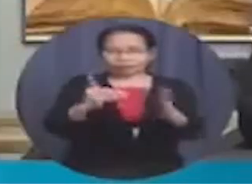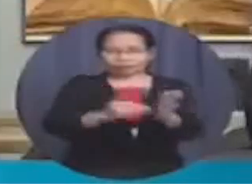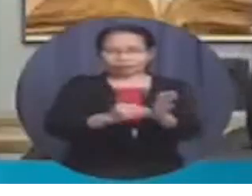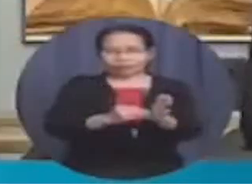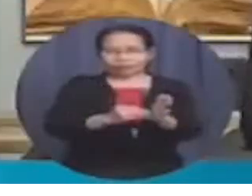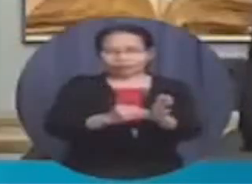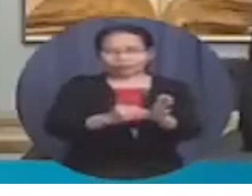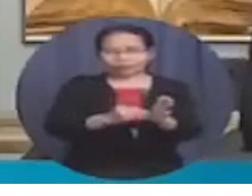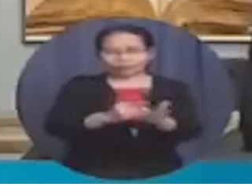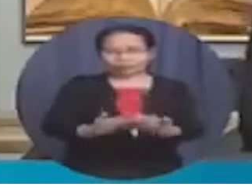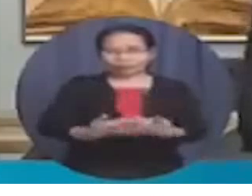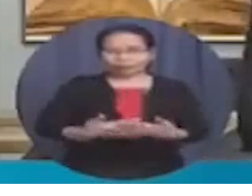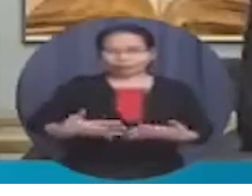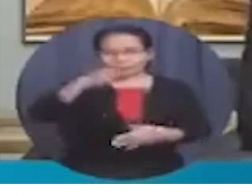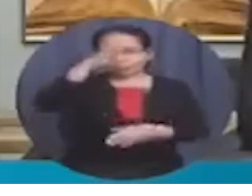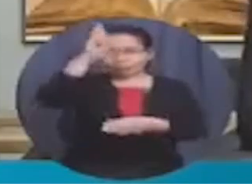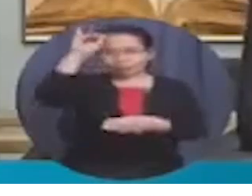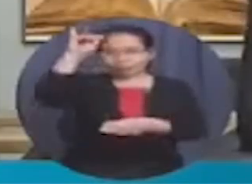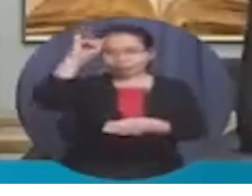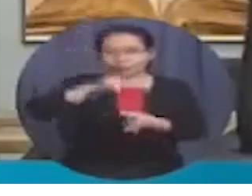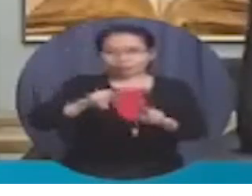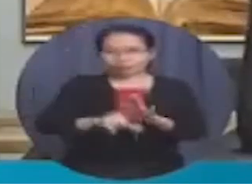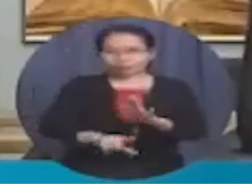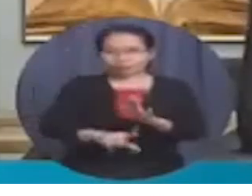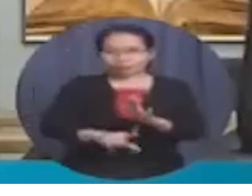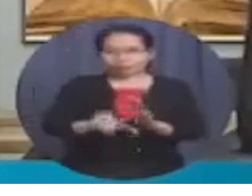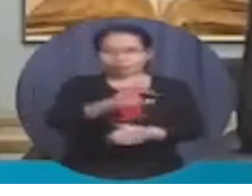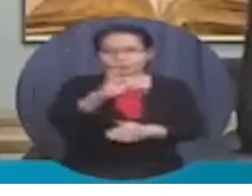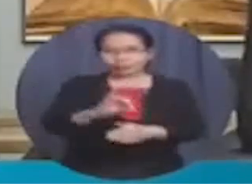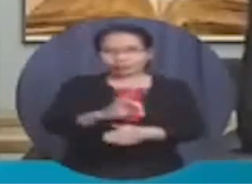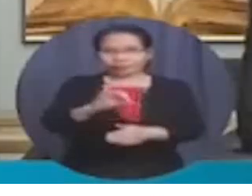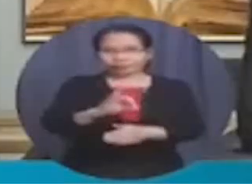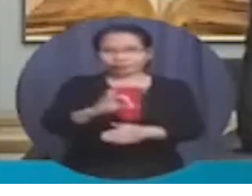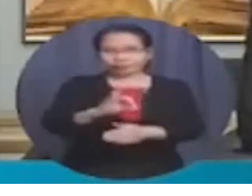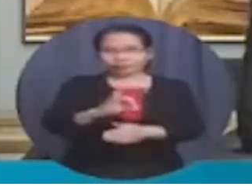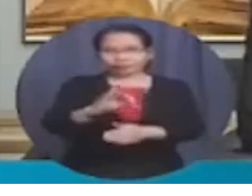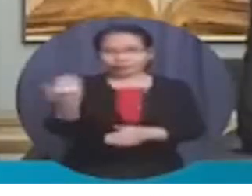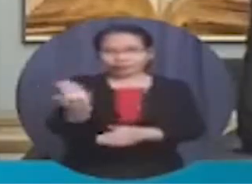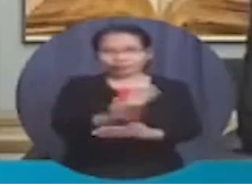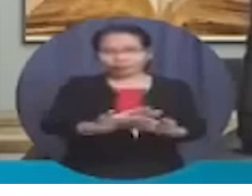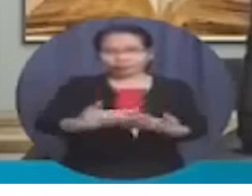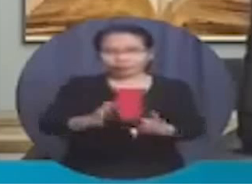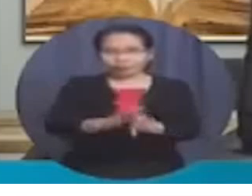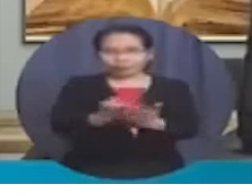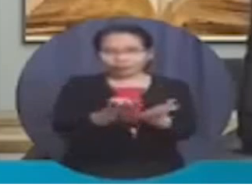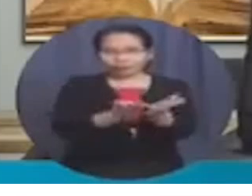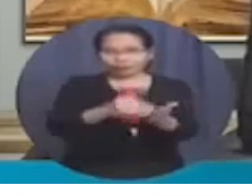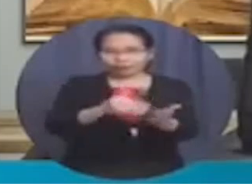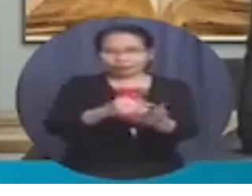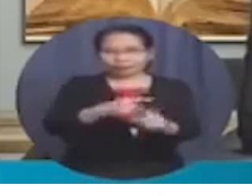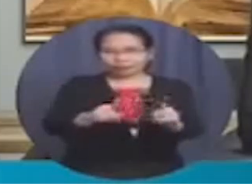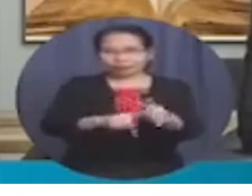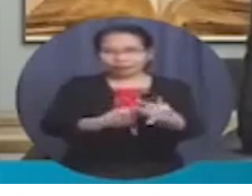pa po ang ating nakaschedule, kapatid na Andy, unless na ang Friday po natin ay ating pong i-schedule ng Bible study. Pero